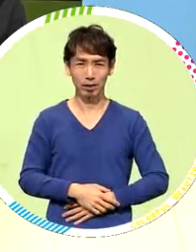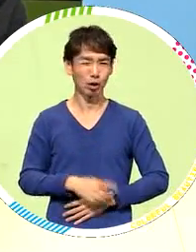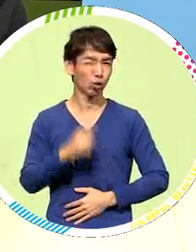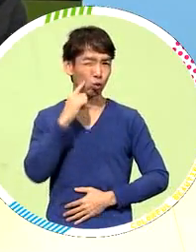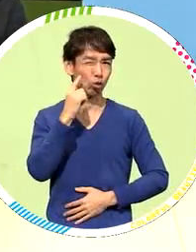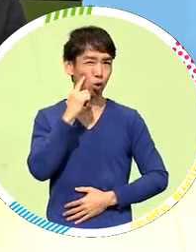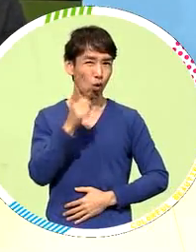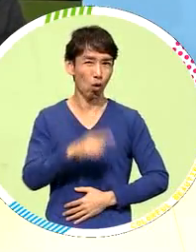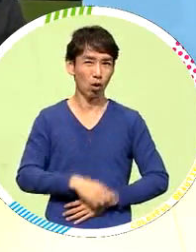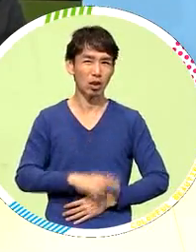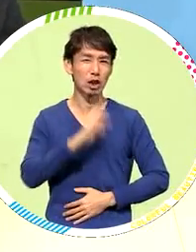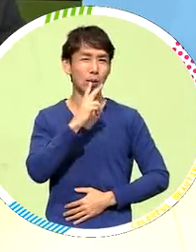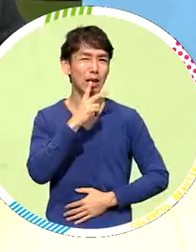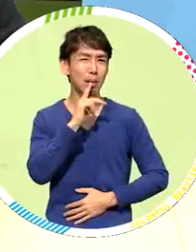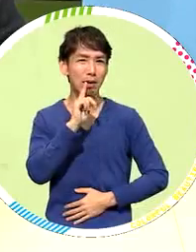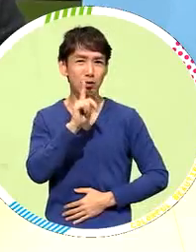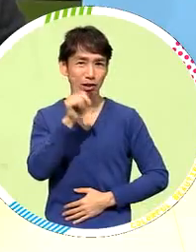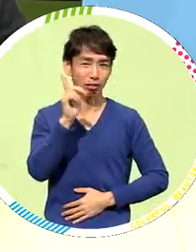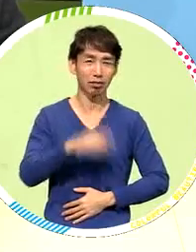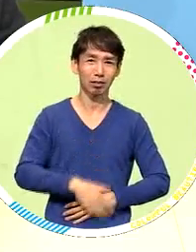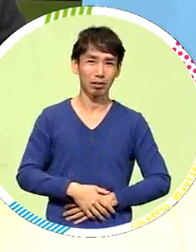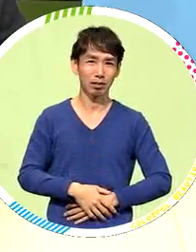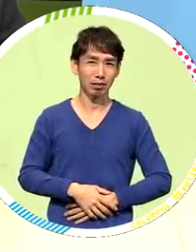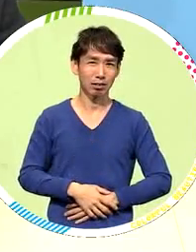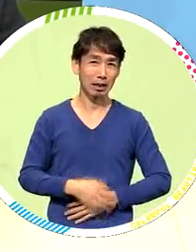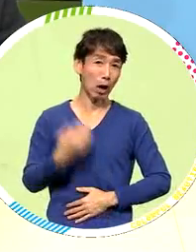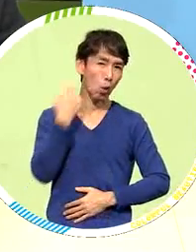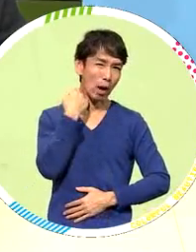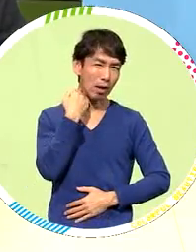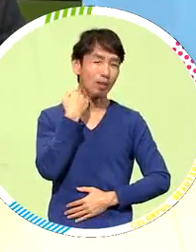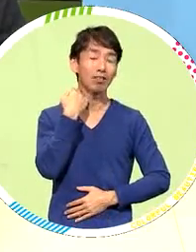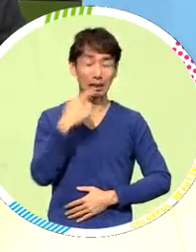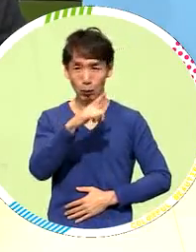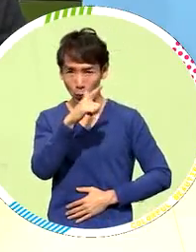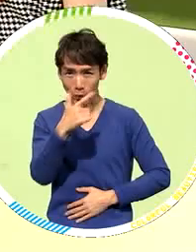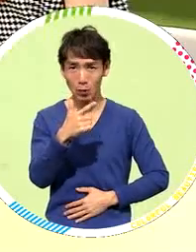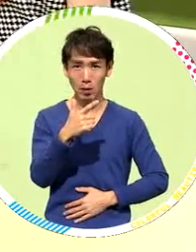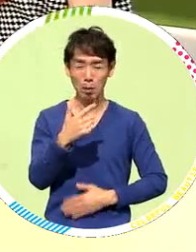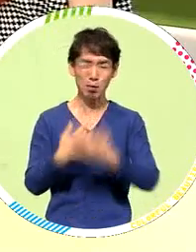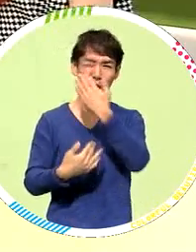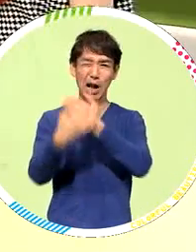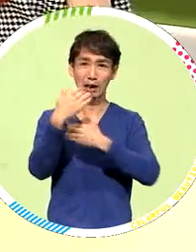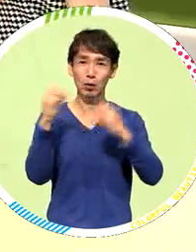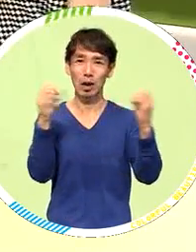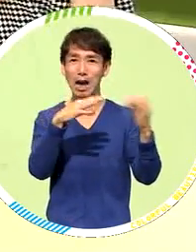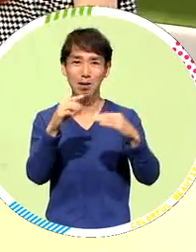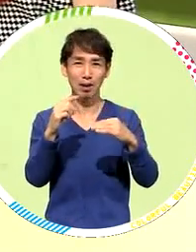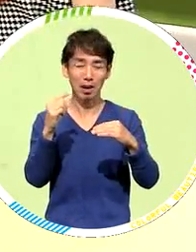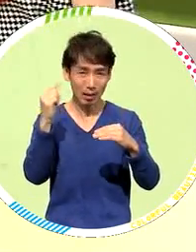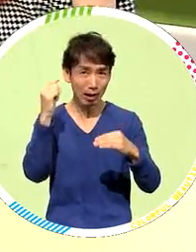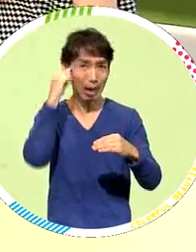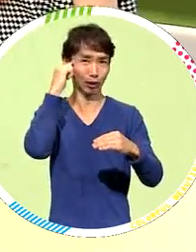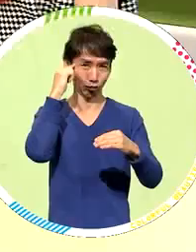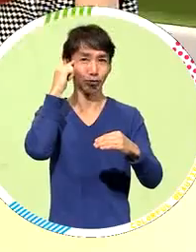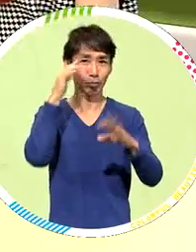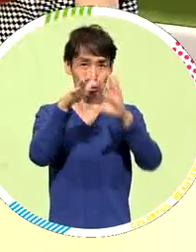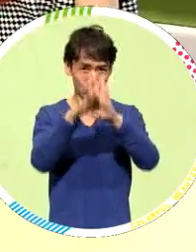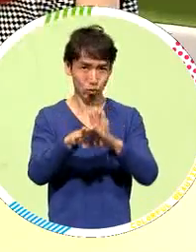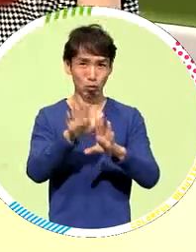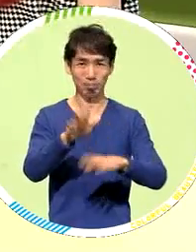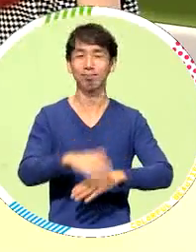早いるわけだよね後ろめたさと金なんかその当時の会話が聞こえてきそうなんだけどでしょ